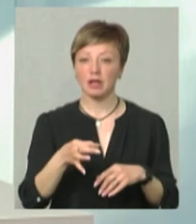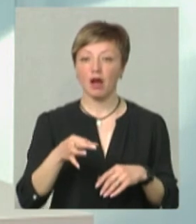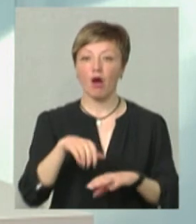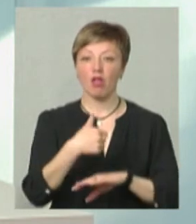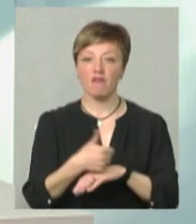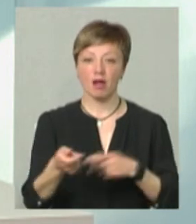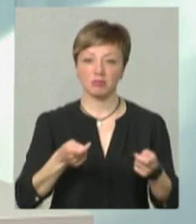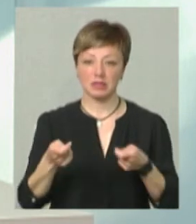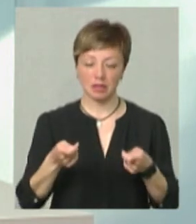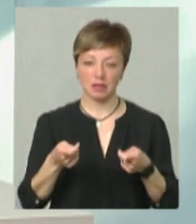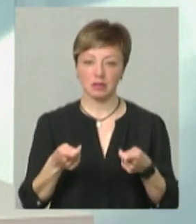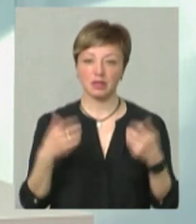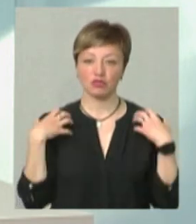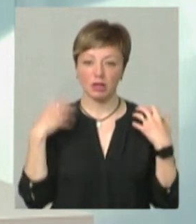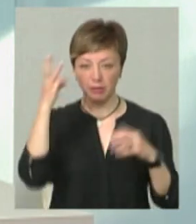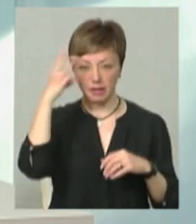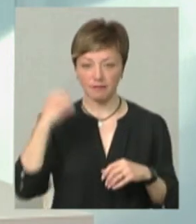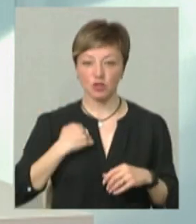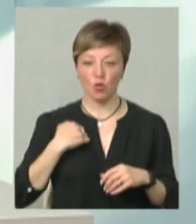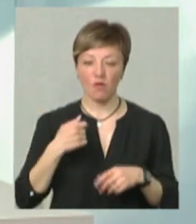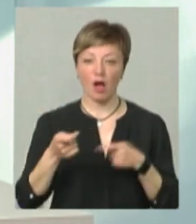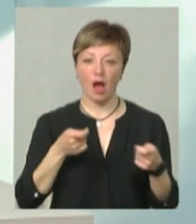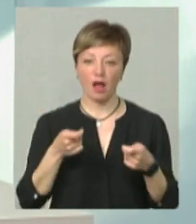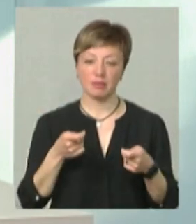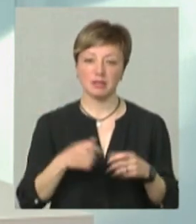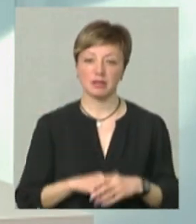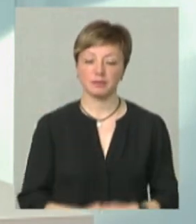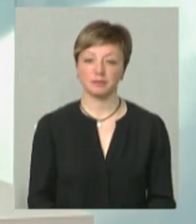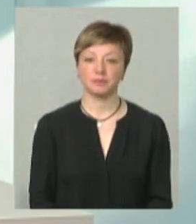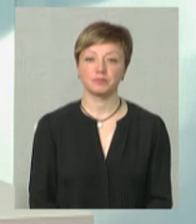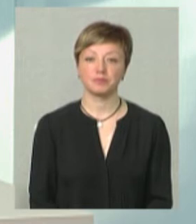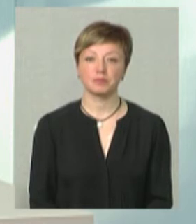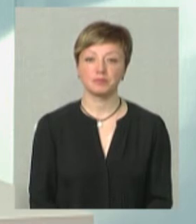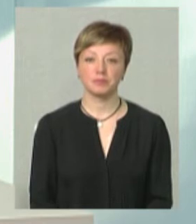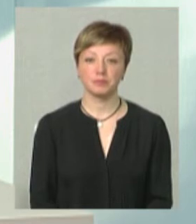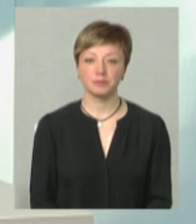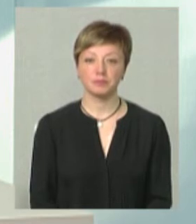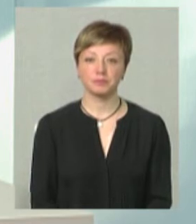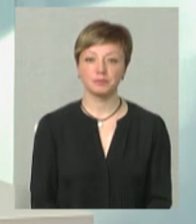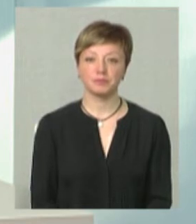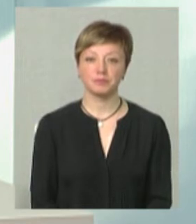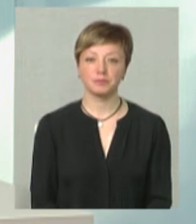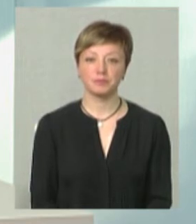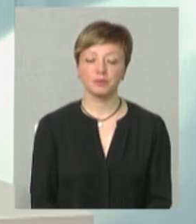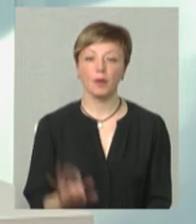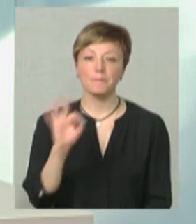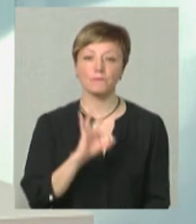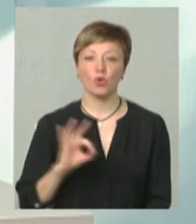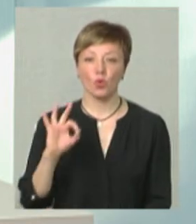Гамалій, начальник Хмельницької обласної військової адміністрації,